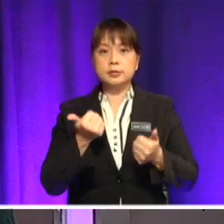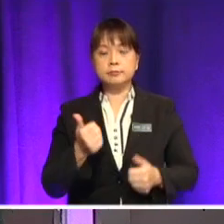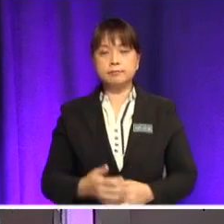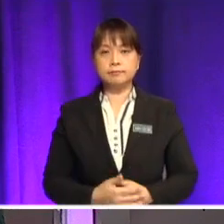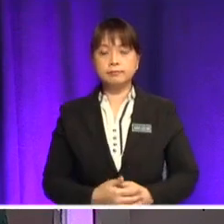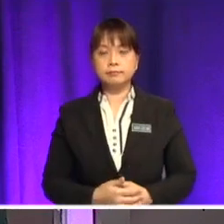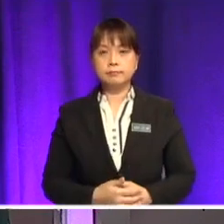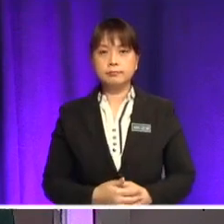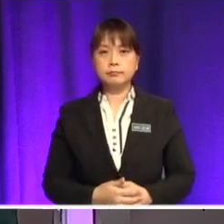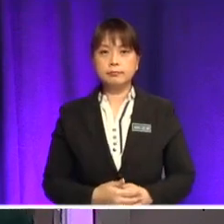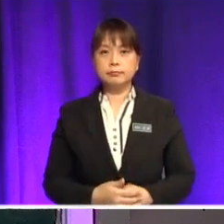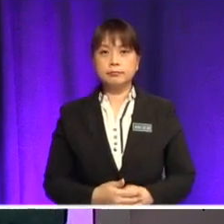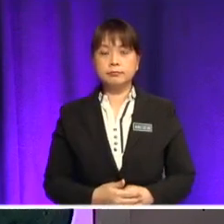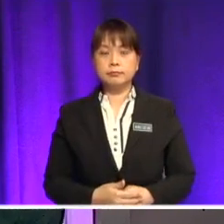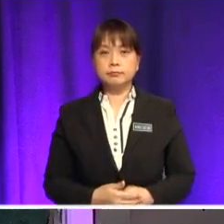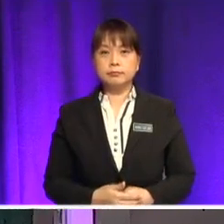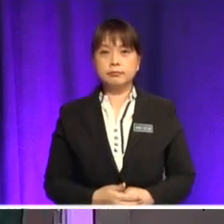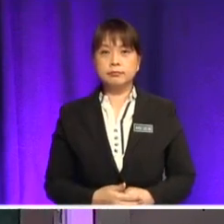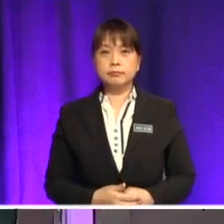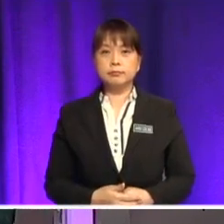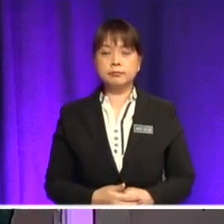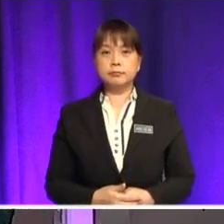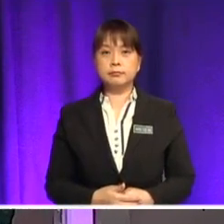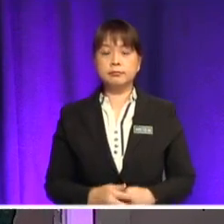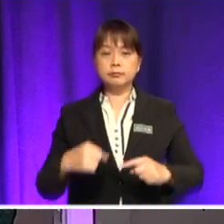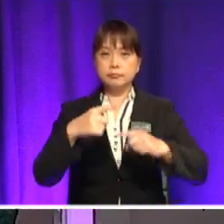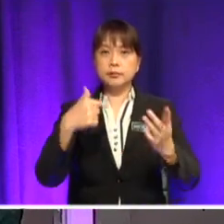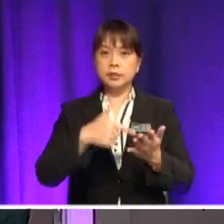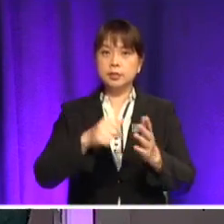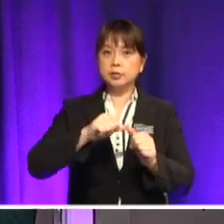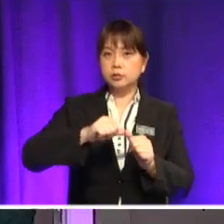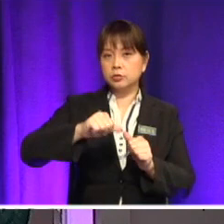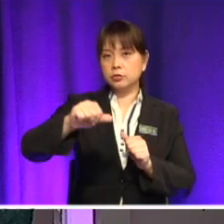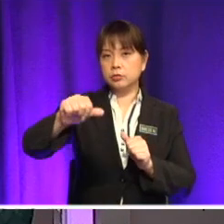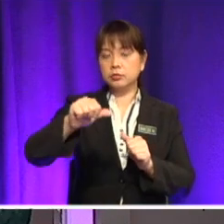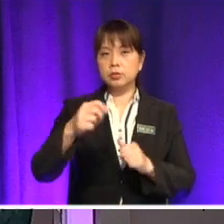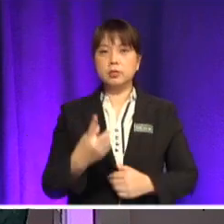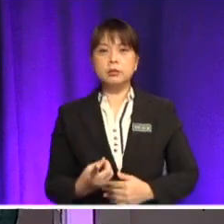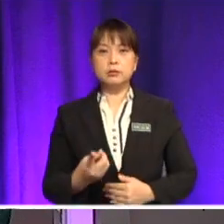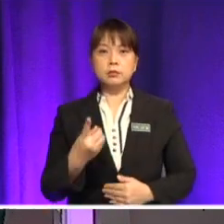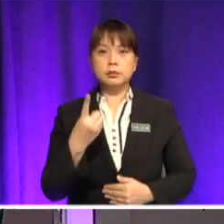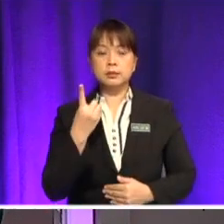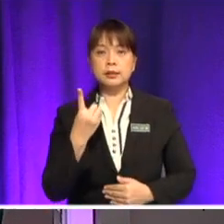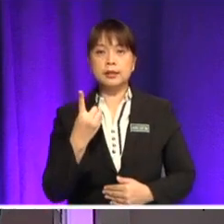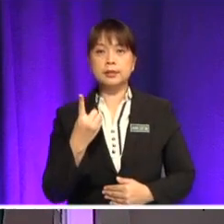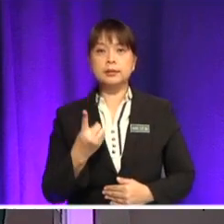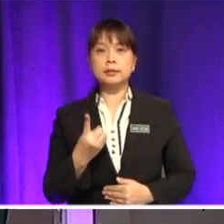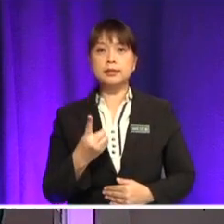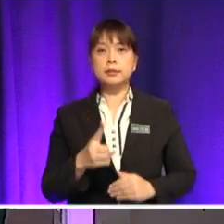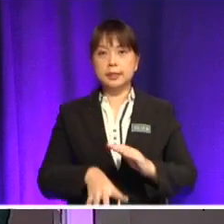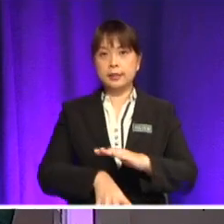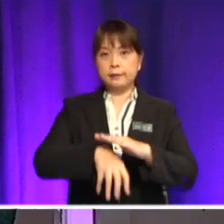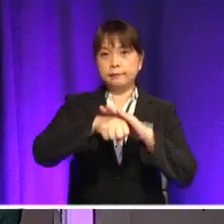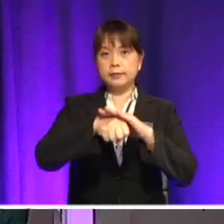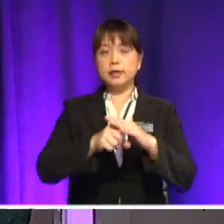sebenarnya Hani beli lagi jauh Sebenarnya dia graffiti akan menjadi lebih besar dan